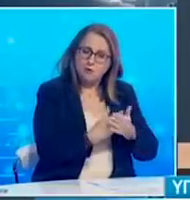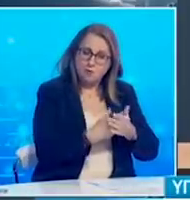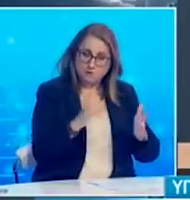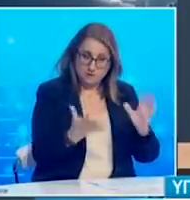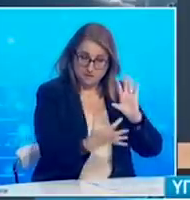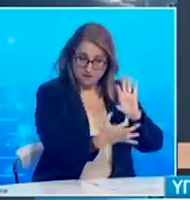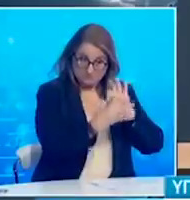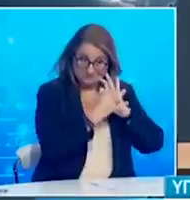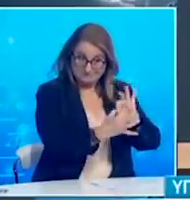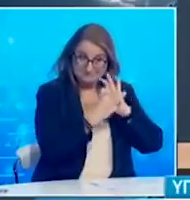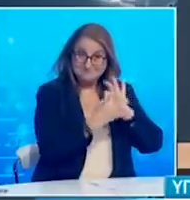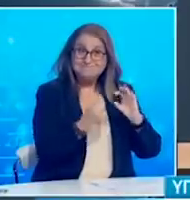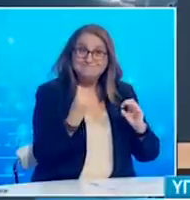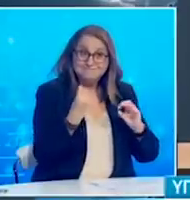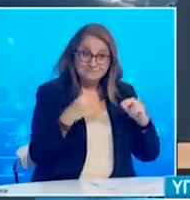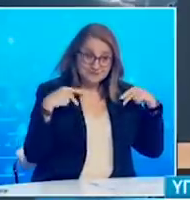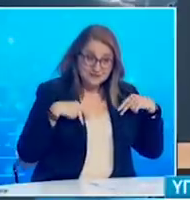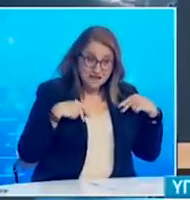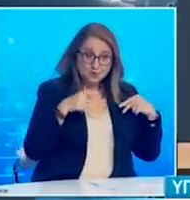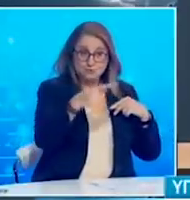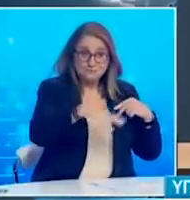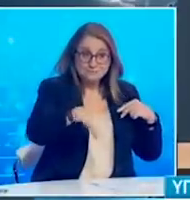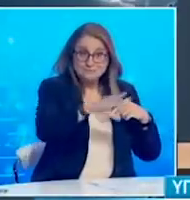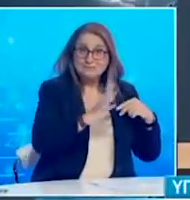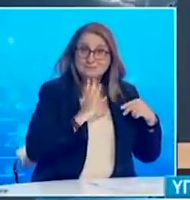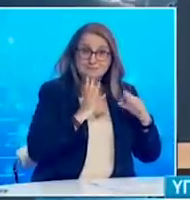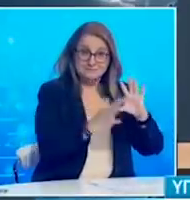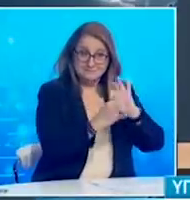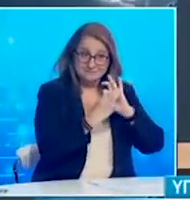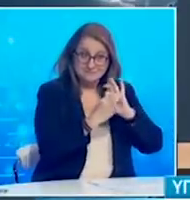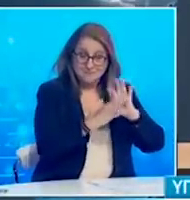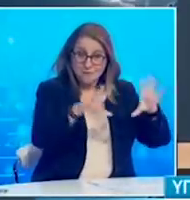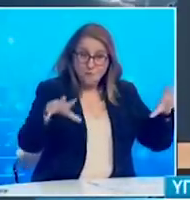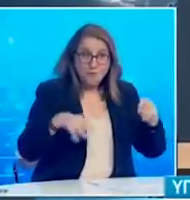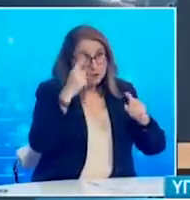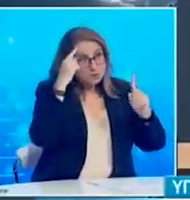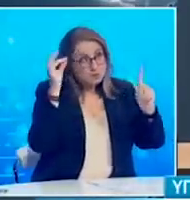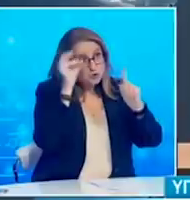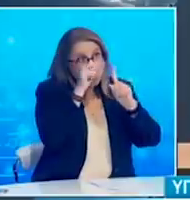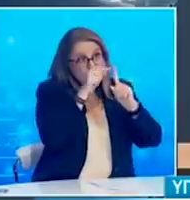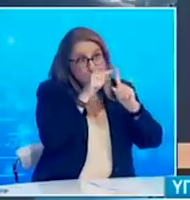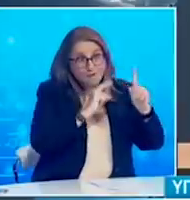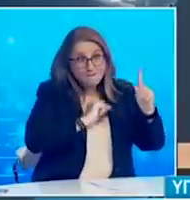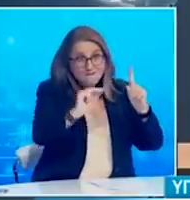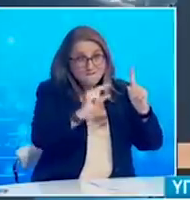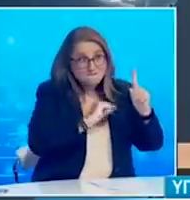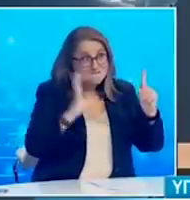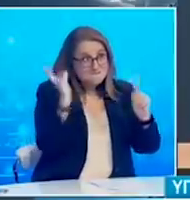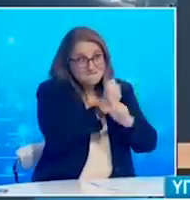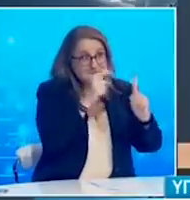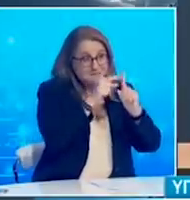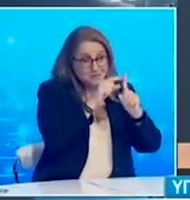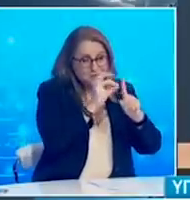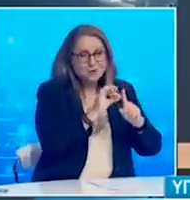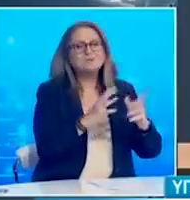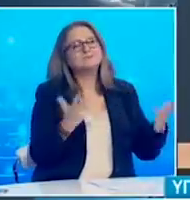πολιτείας και πολιτών, όταν όλοι προσπαθούμε για να πετύχουμε τον ίδιο στόχο, τα μέτρα που λαμβάνονται βεβαίως και αποδίδουν. Θα ήθελα